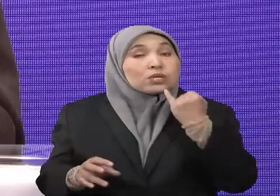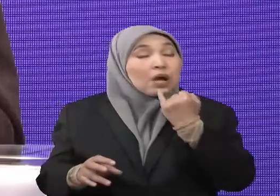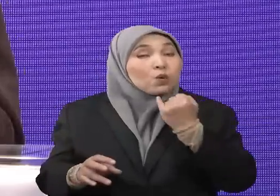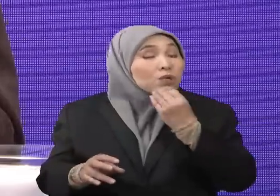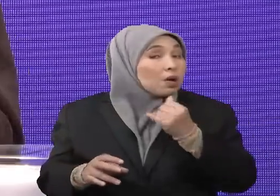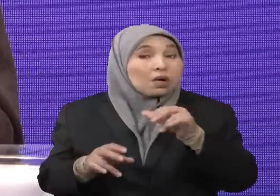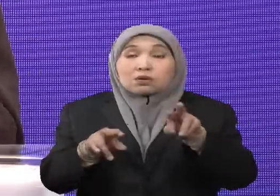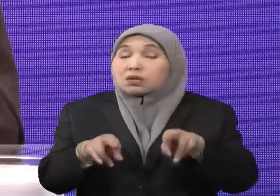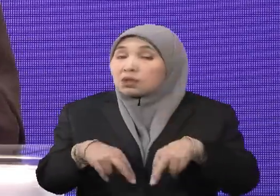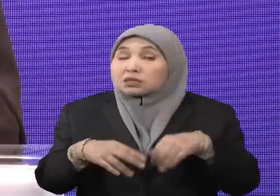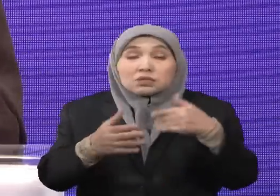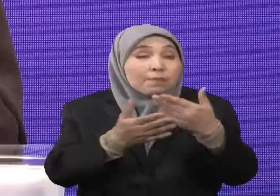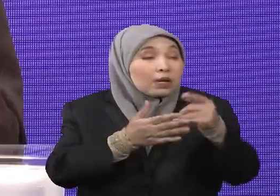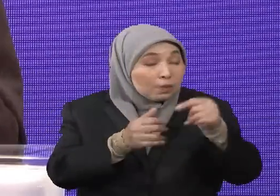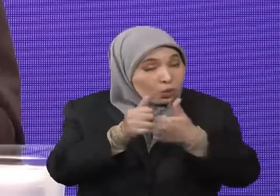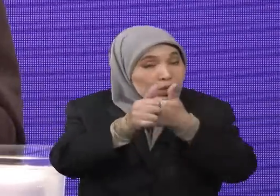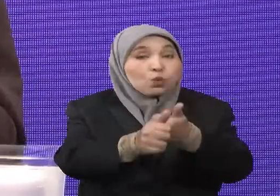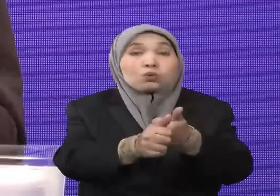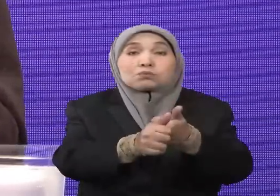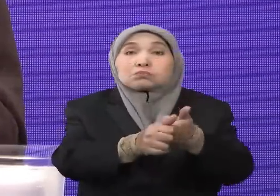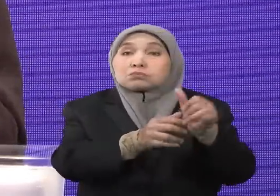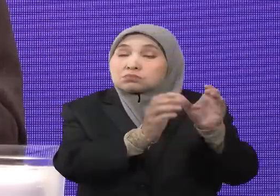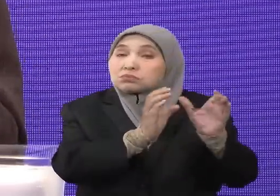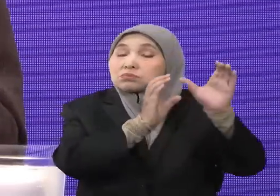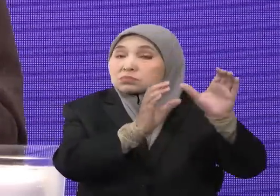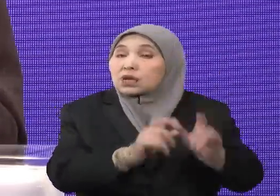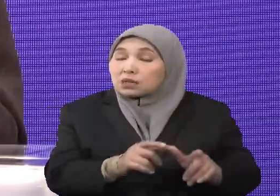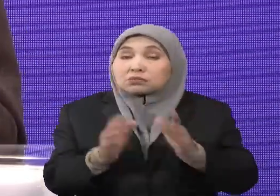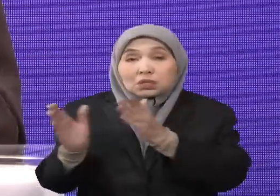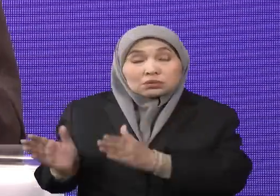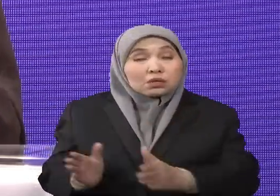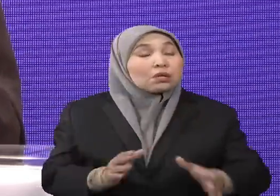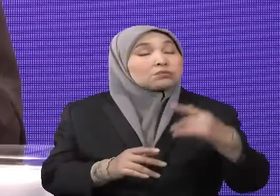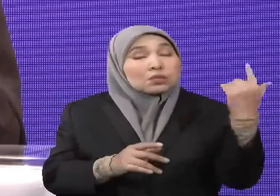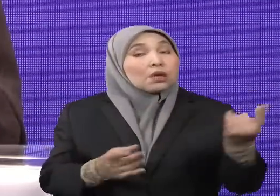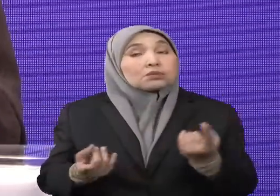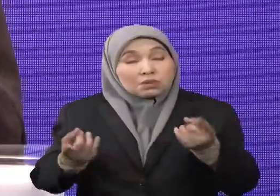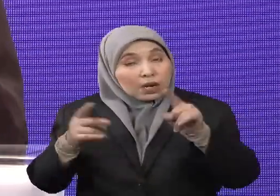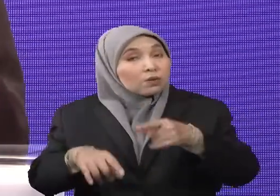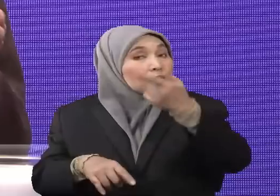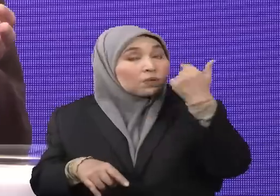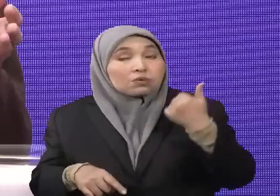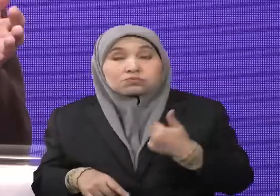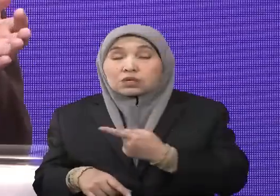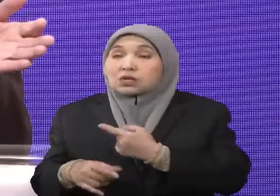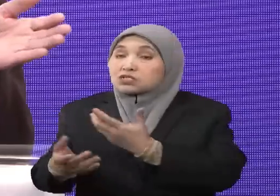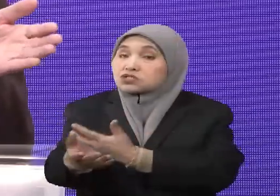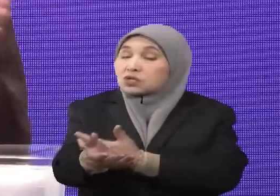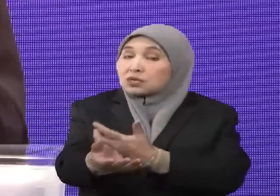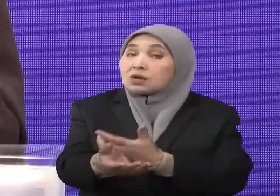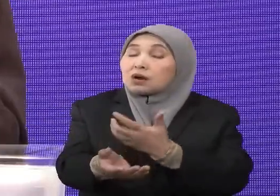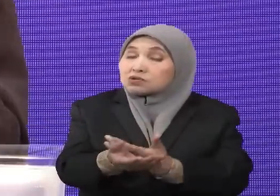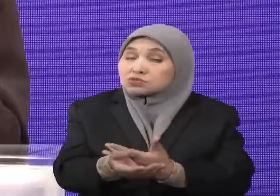kamu sehingga kamu ikut Jejak Langkah mereka jadi strategi itu akan senantiasa berlaku sebab apa ketika kita generasi beralih